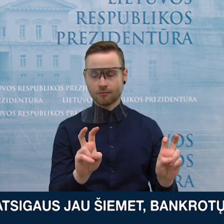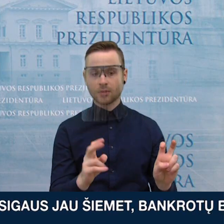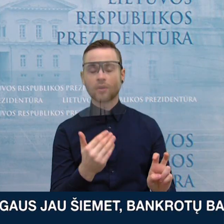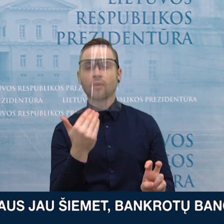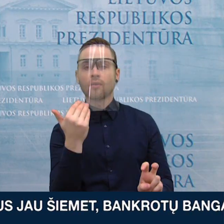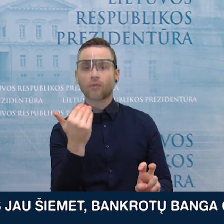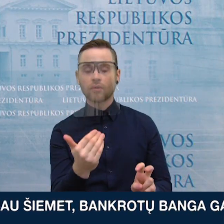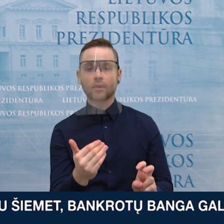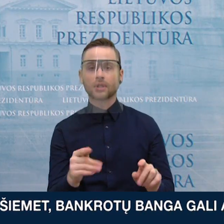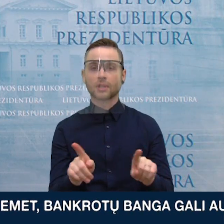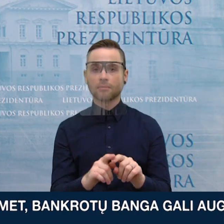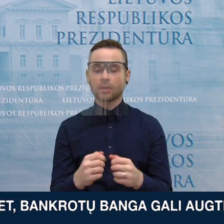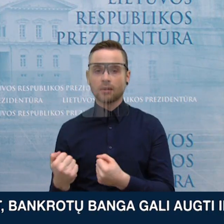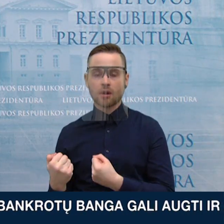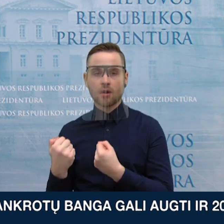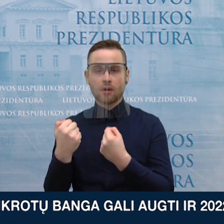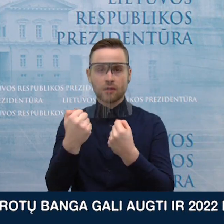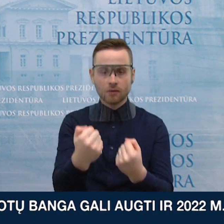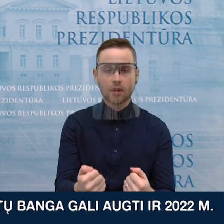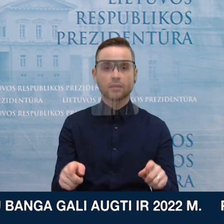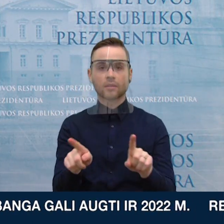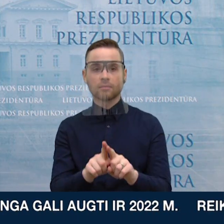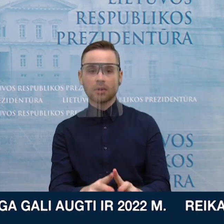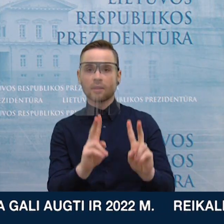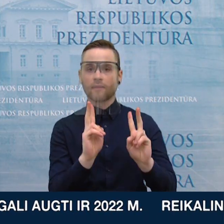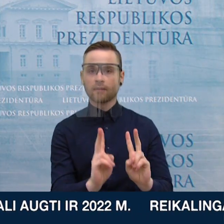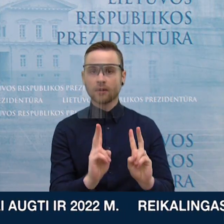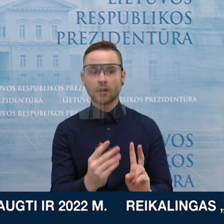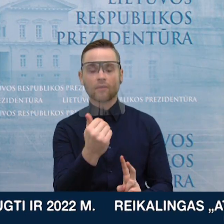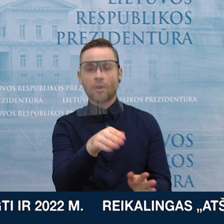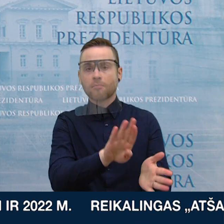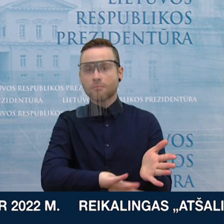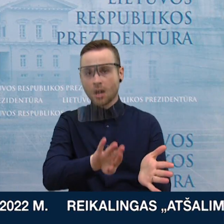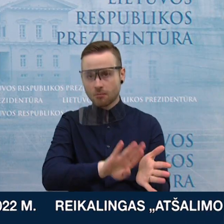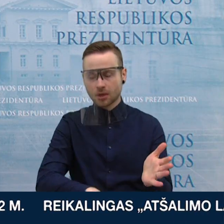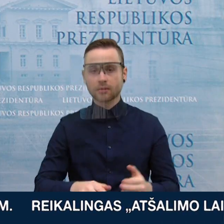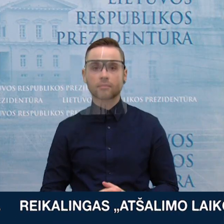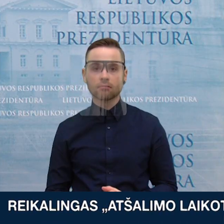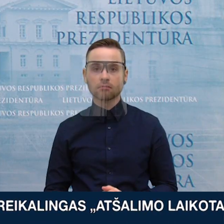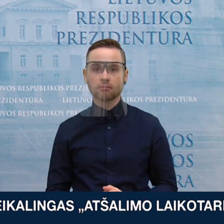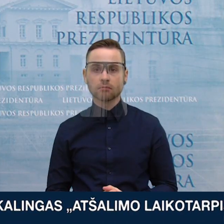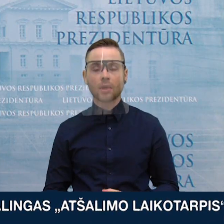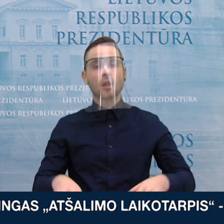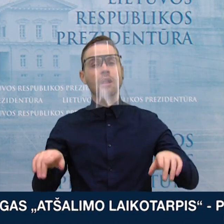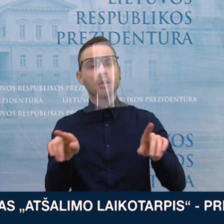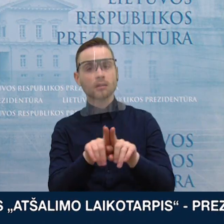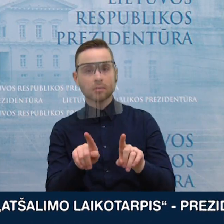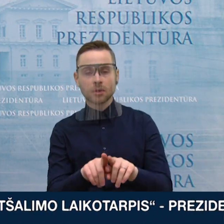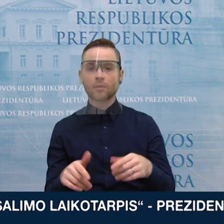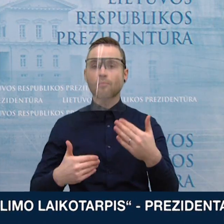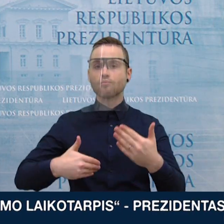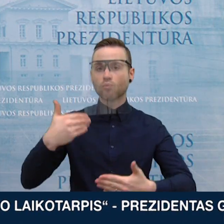jos laikymo transportavimo sąlygos yra gerokai paprastesnės ir tai padaro patį procesą